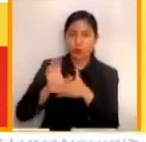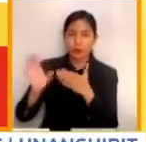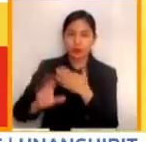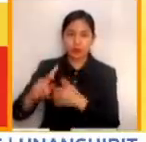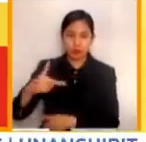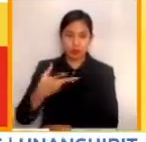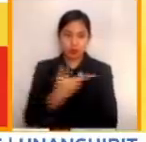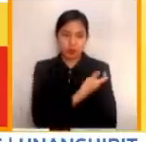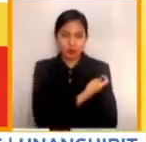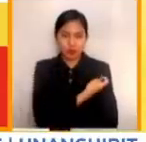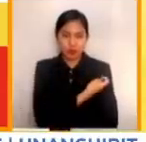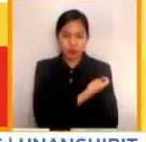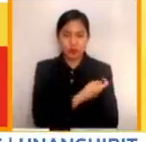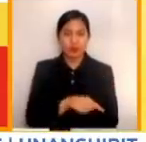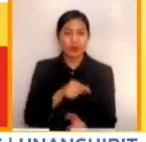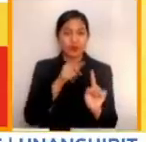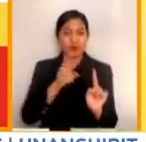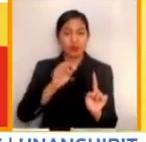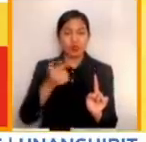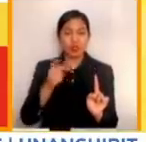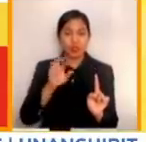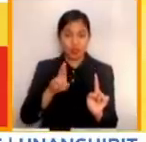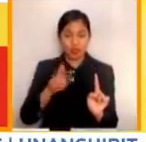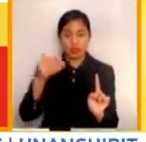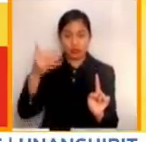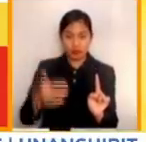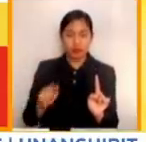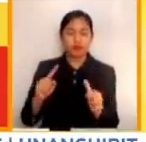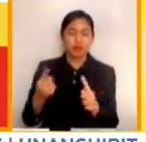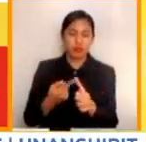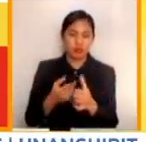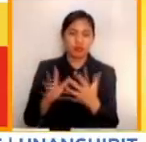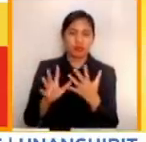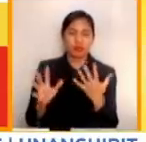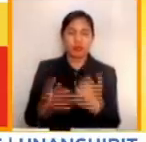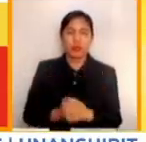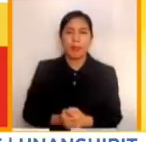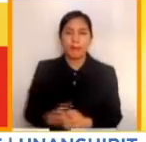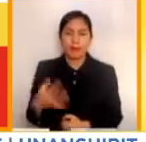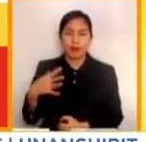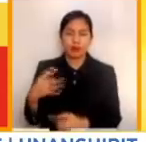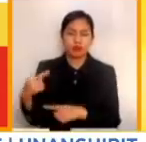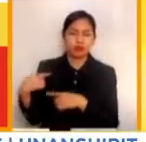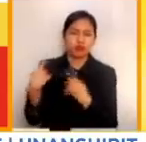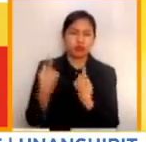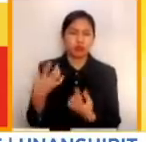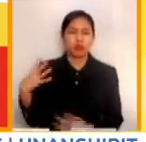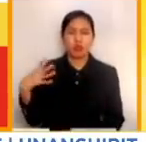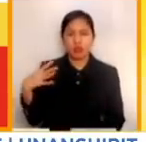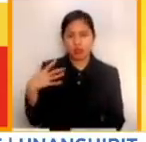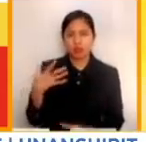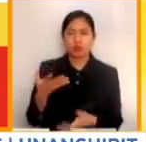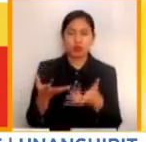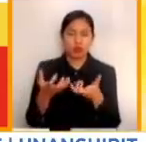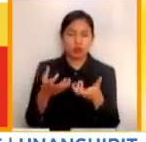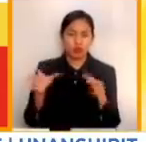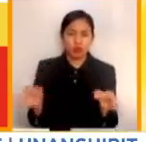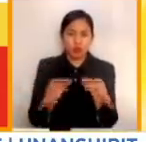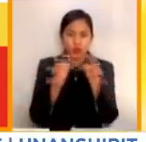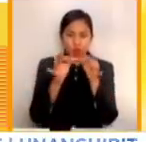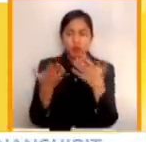pila si Roger Puyo at matagal niyang inabangan na muli makapagsimba para magpasalamat sa mga biyaya at humingi ng gabay sa kabila ng